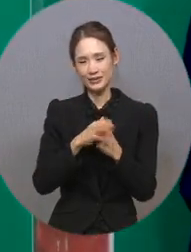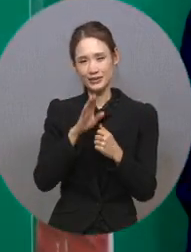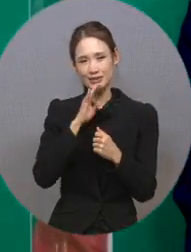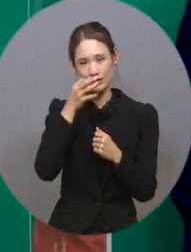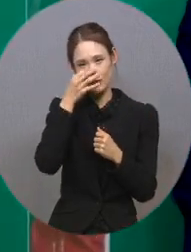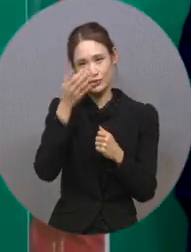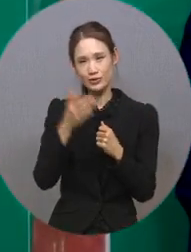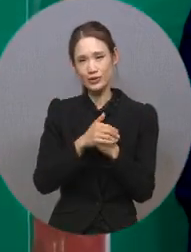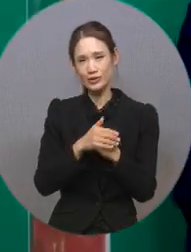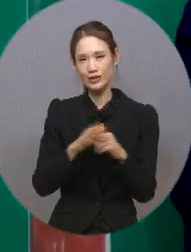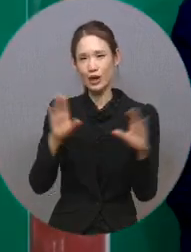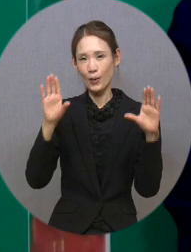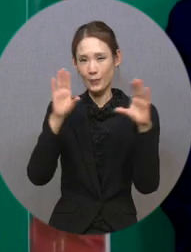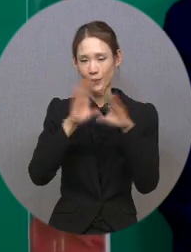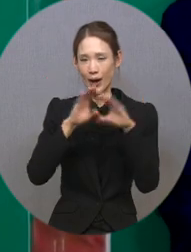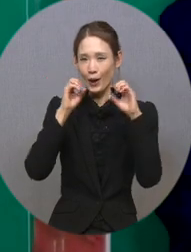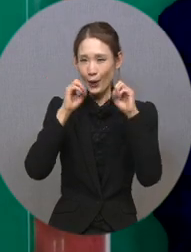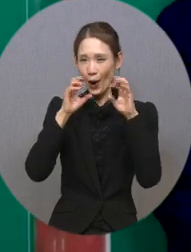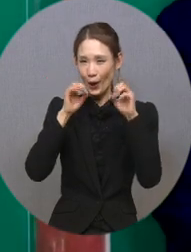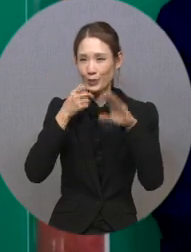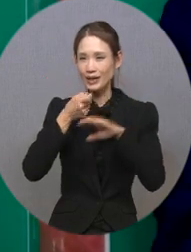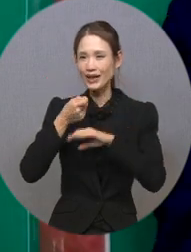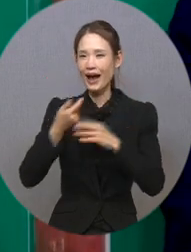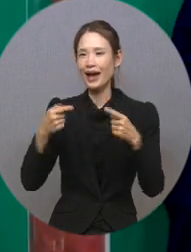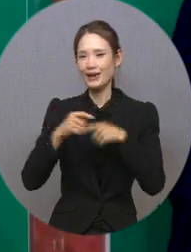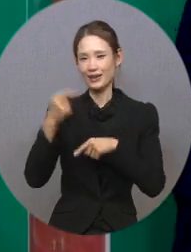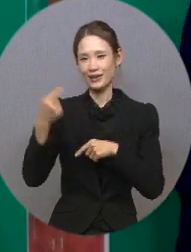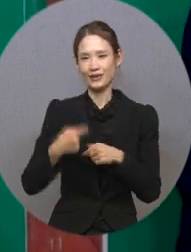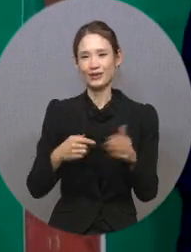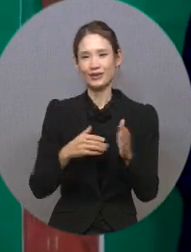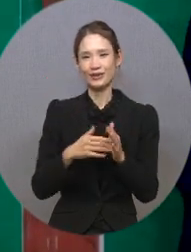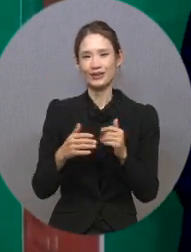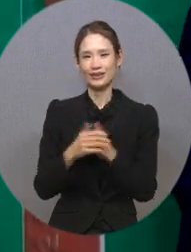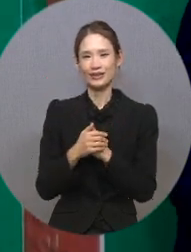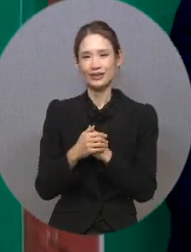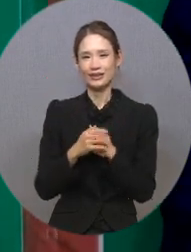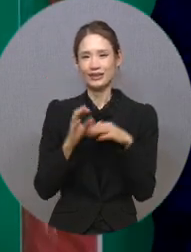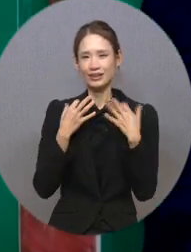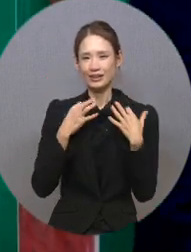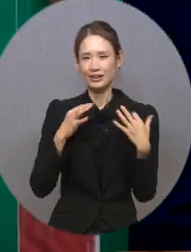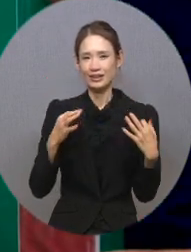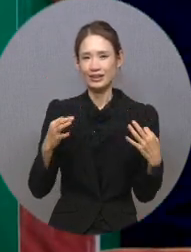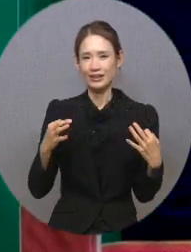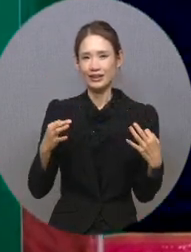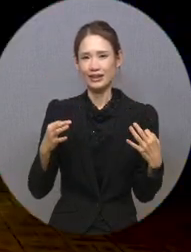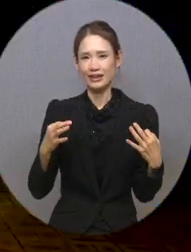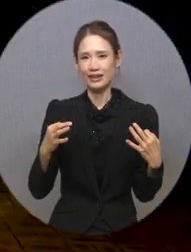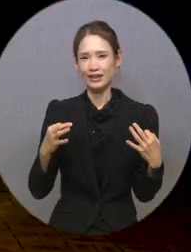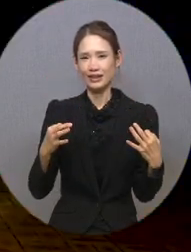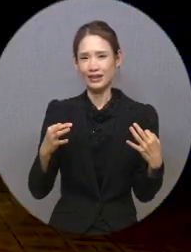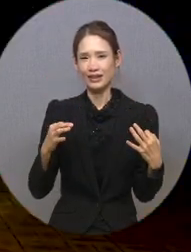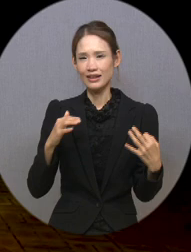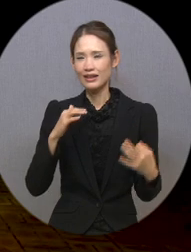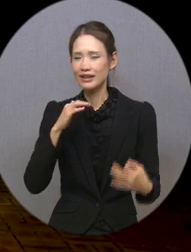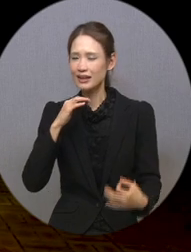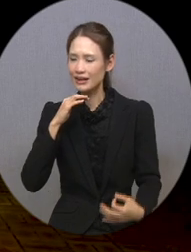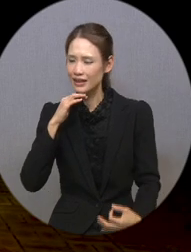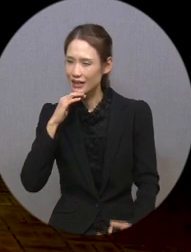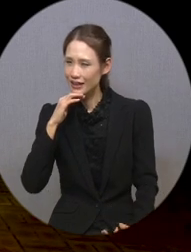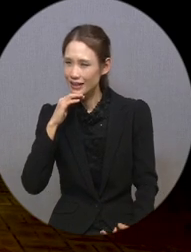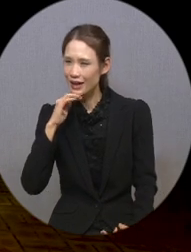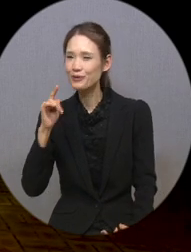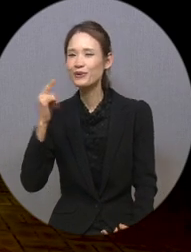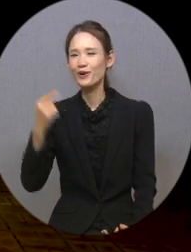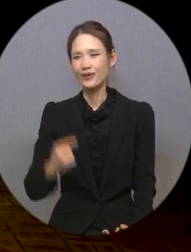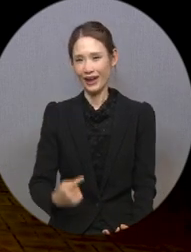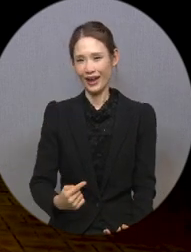위해서 이렇게 밤에 홍보 트럭과 함께 왔습니다. 그나저나 우리 기정이 목 빠지겄다. 뭐 가지고